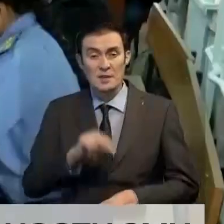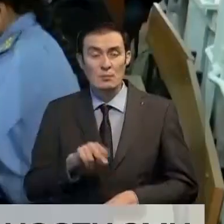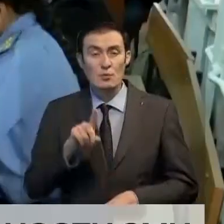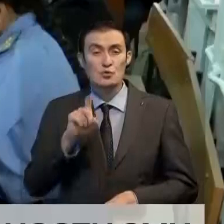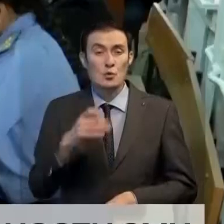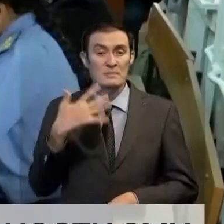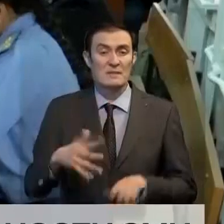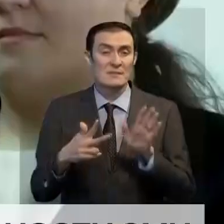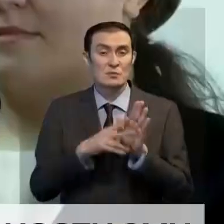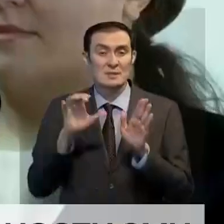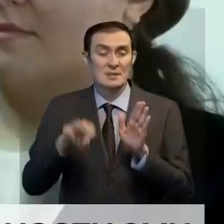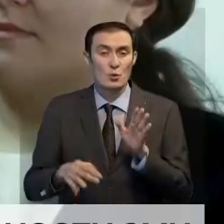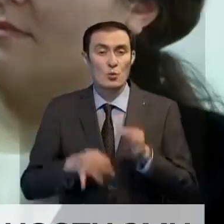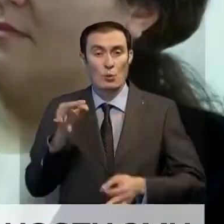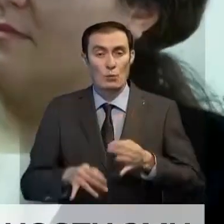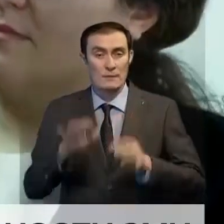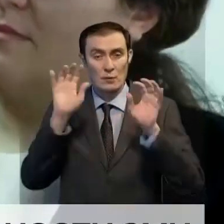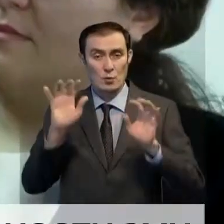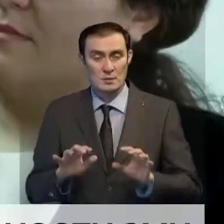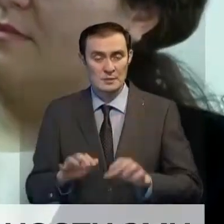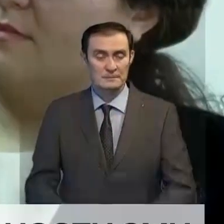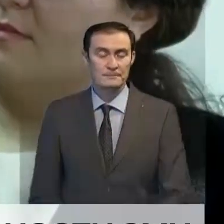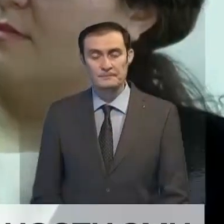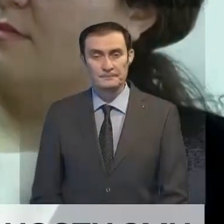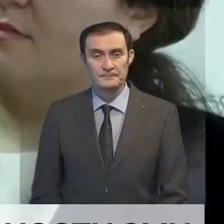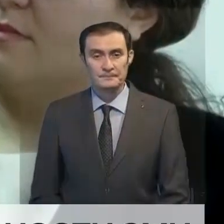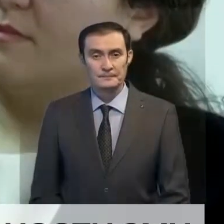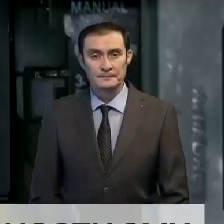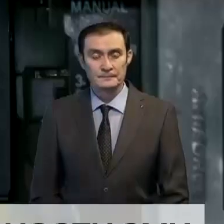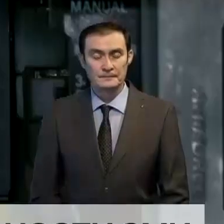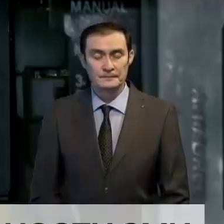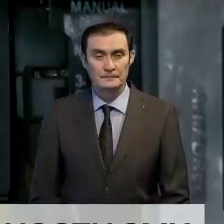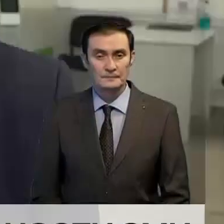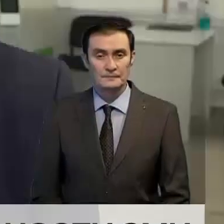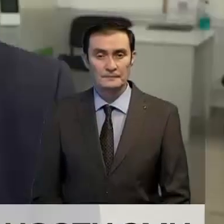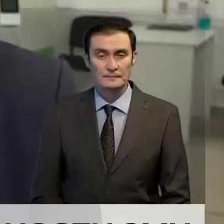по статье 158 Уголовного кодекса нашей страны.